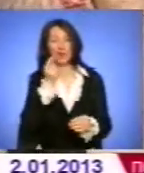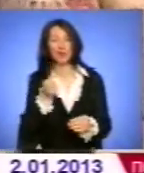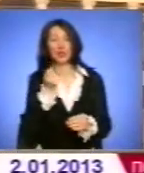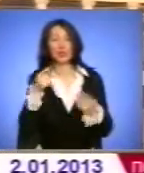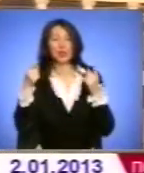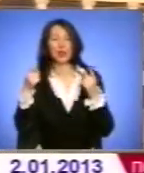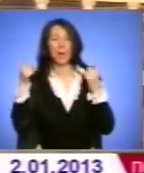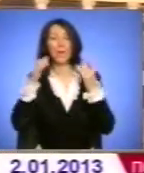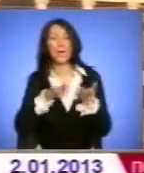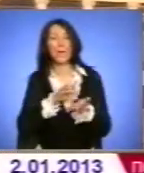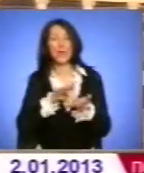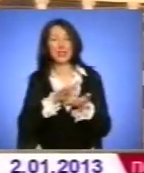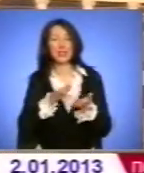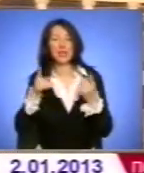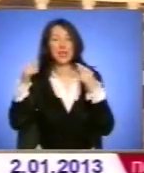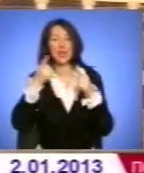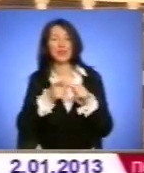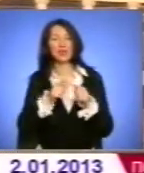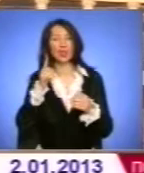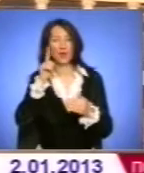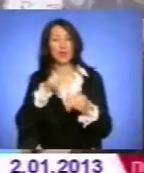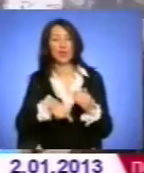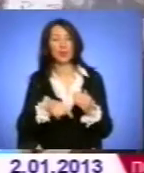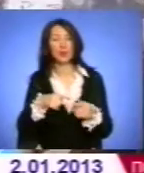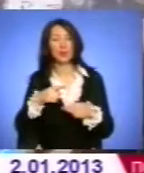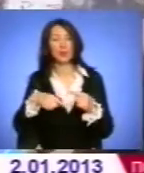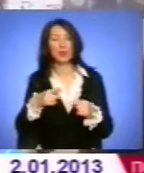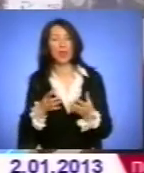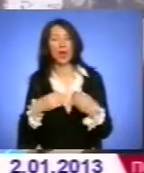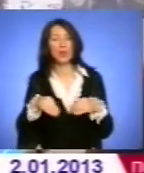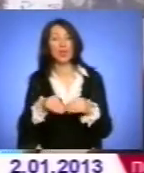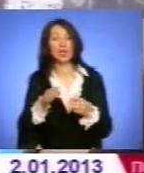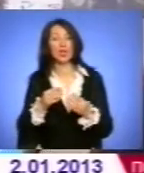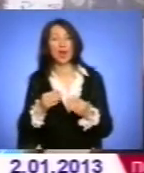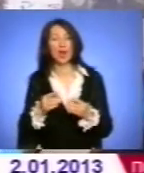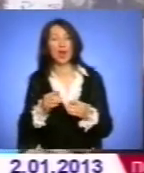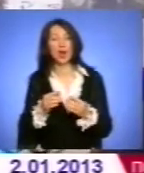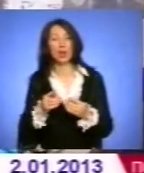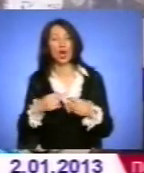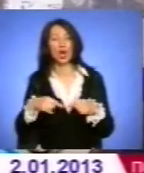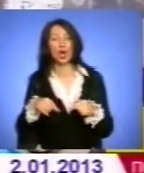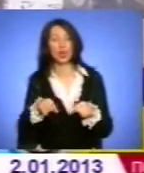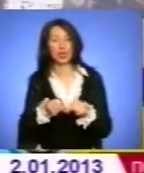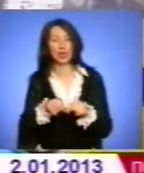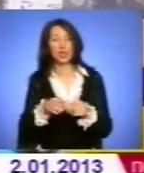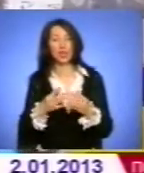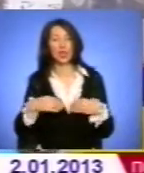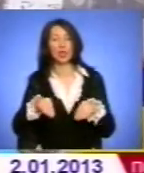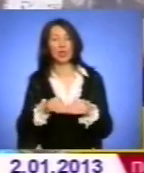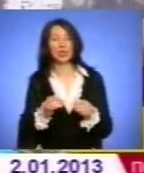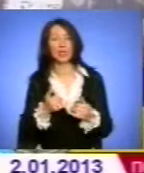легенд, у які віримо з покоління в покоління. Об'єднання родини – це така щиро українська традиція, мабуть, вона